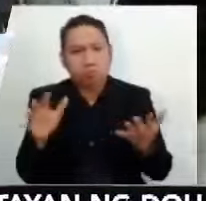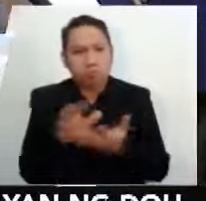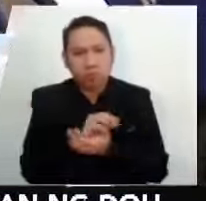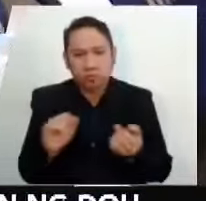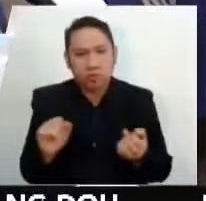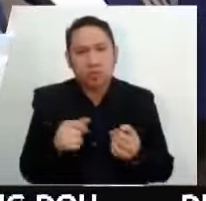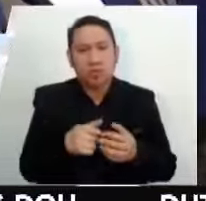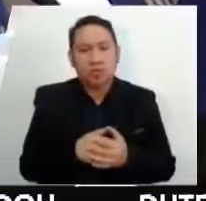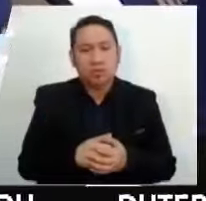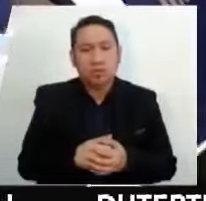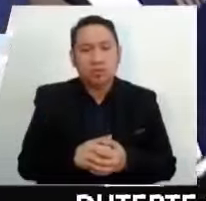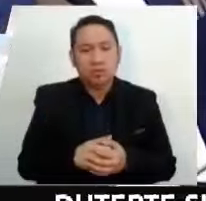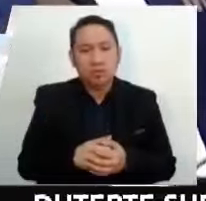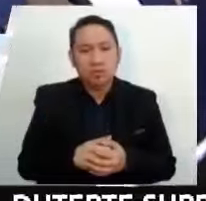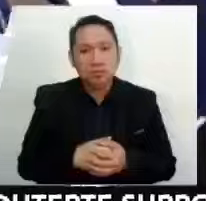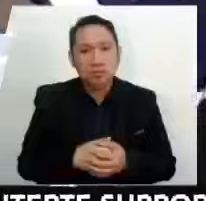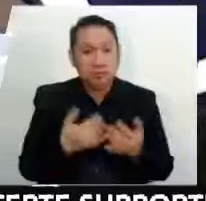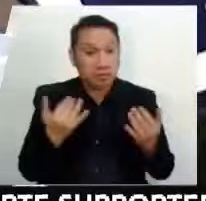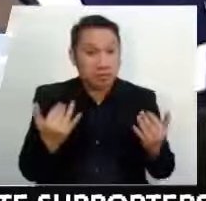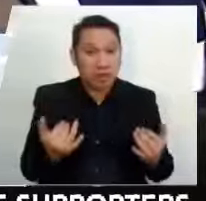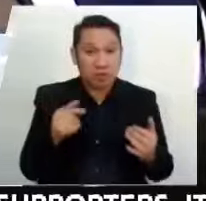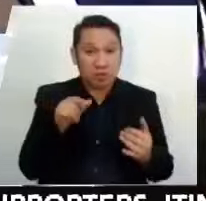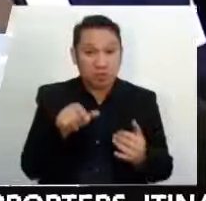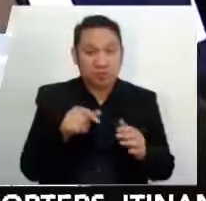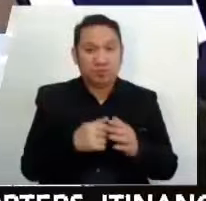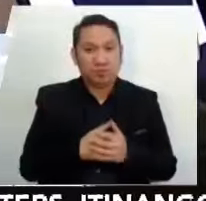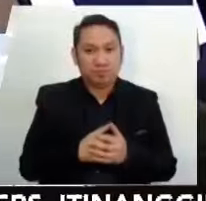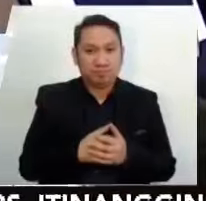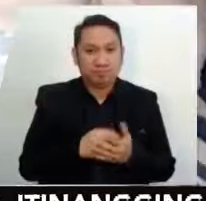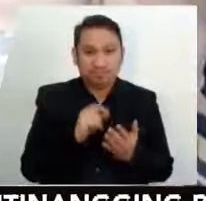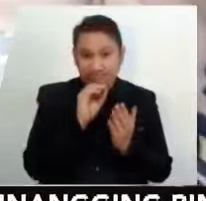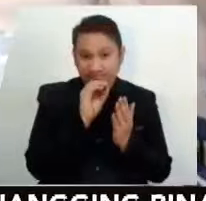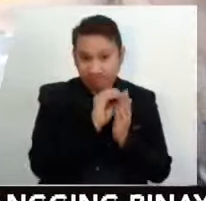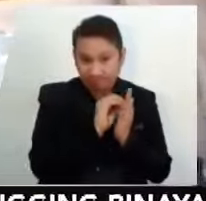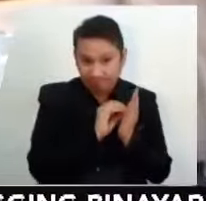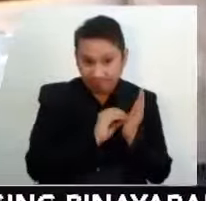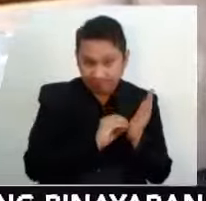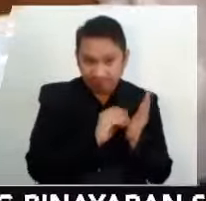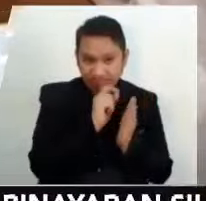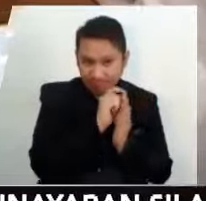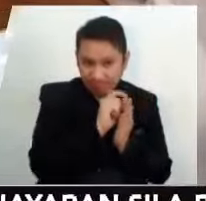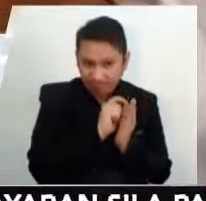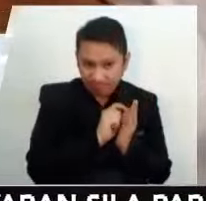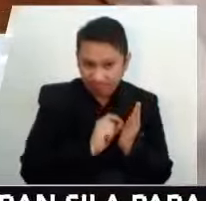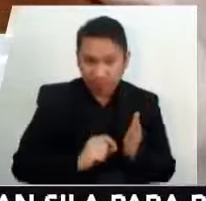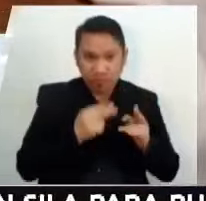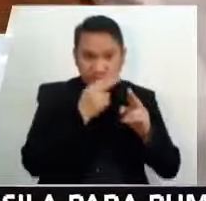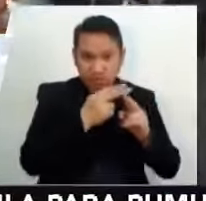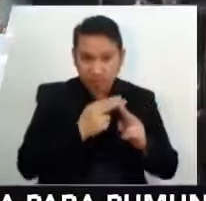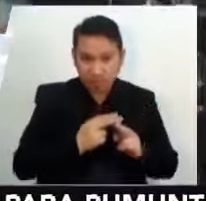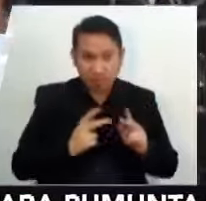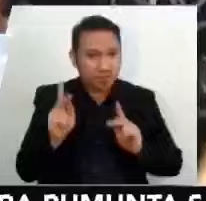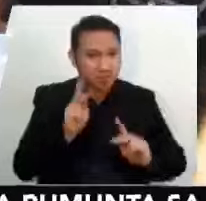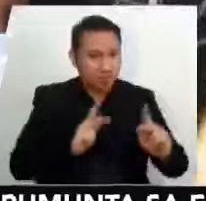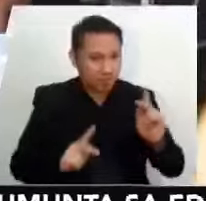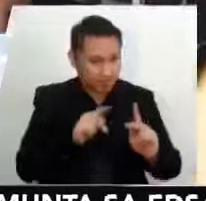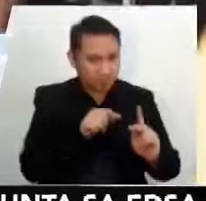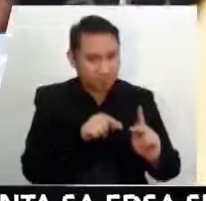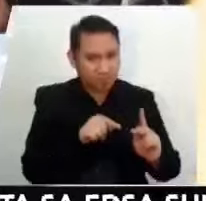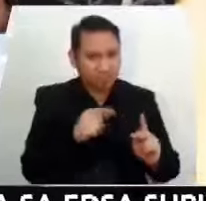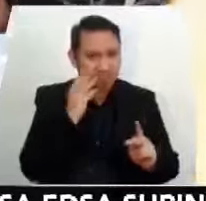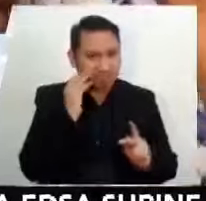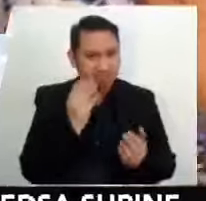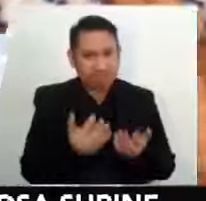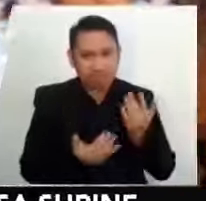apoy sa ngayon ay inililista na ng Manila Department of Social welfare ang pangalan ng mga residenteng nasunugan sabi ng barangay